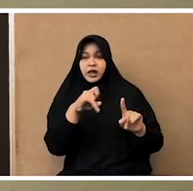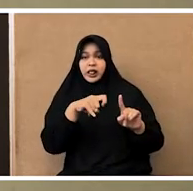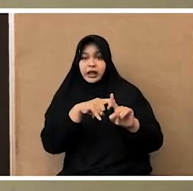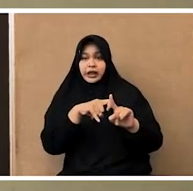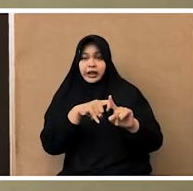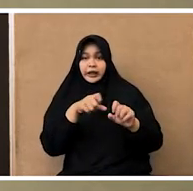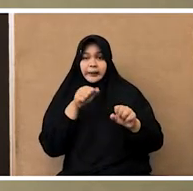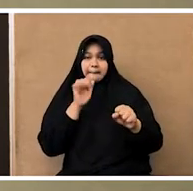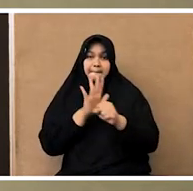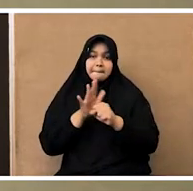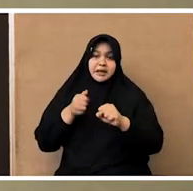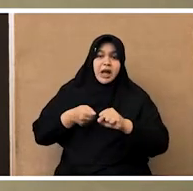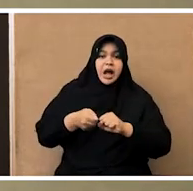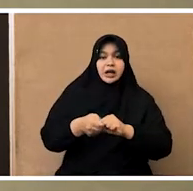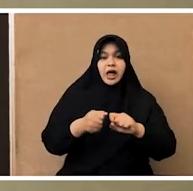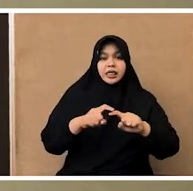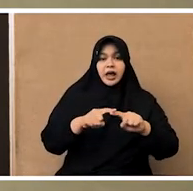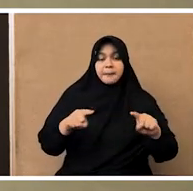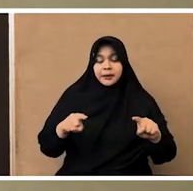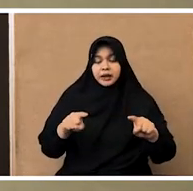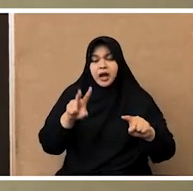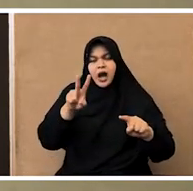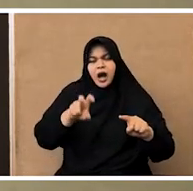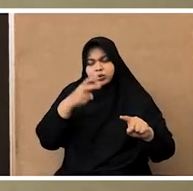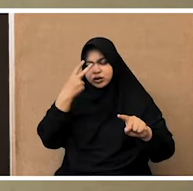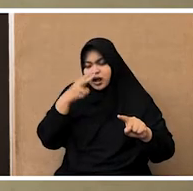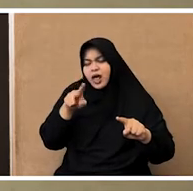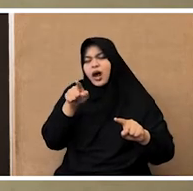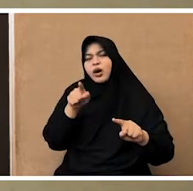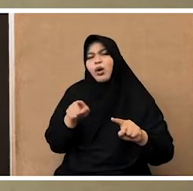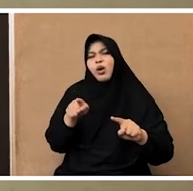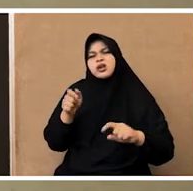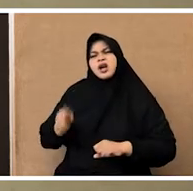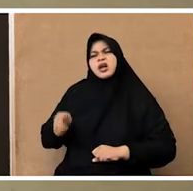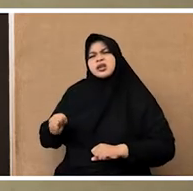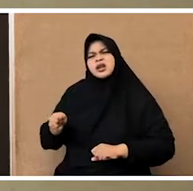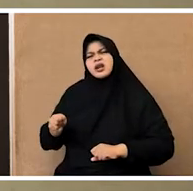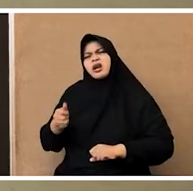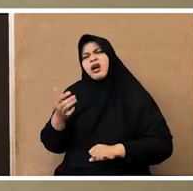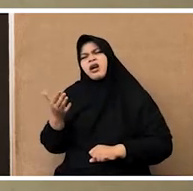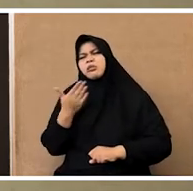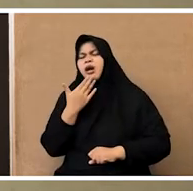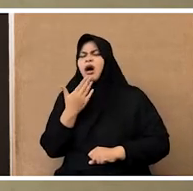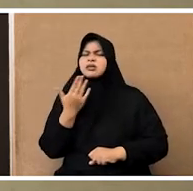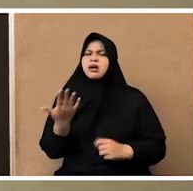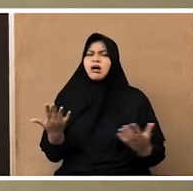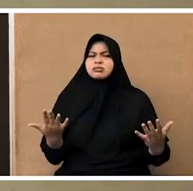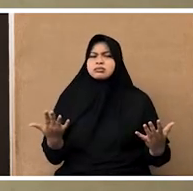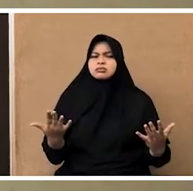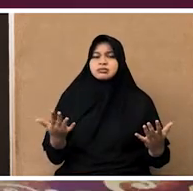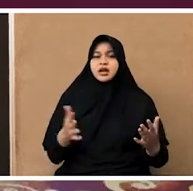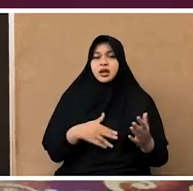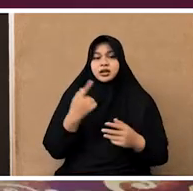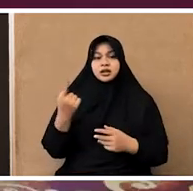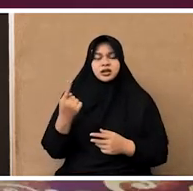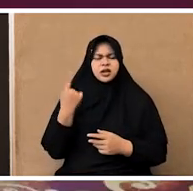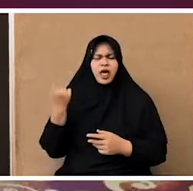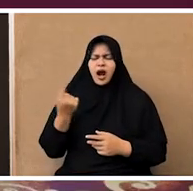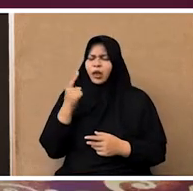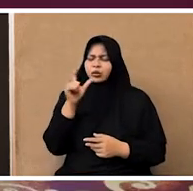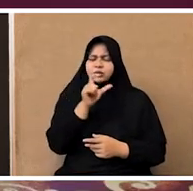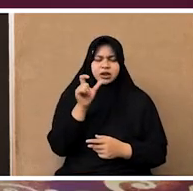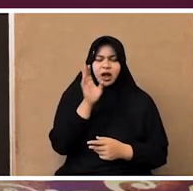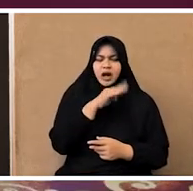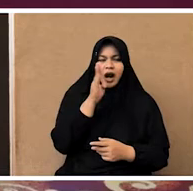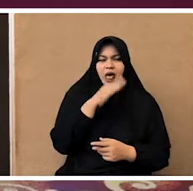kami jadikan delik pidana tapi harus dilihat dong sangsinya sanksinya kan ringan misalkan dia selalu mencari alasan